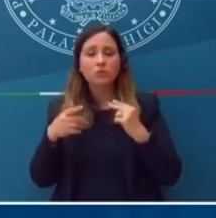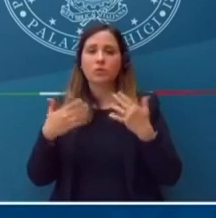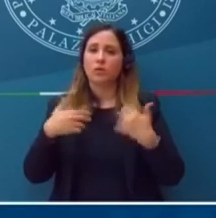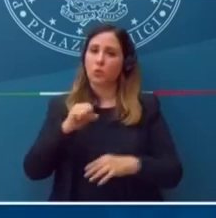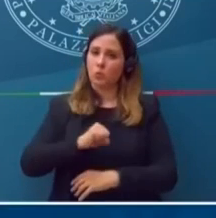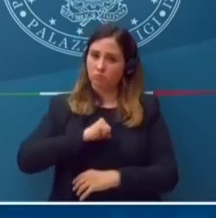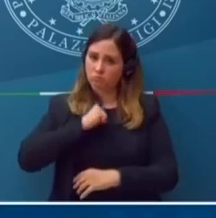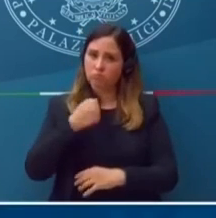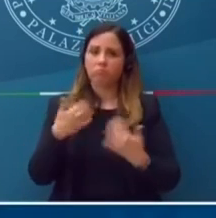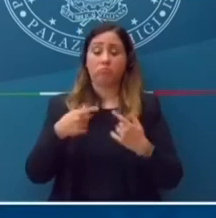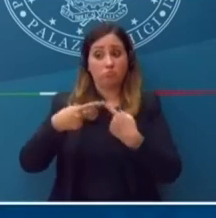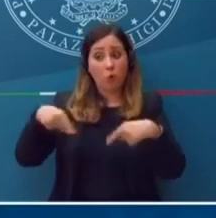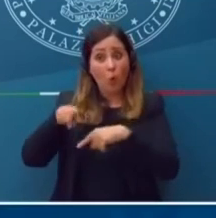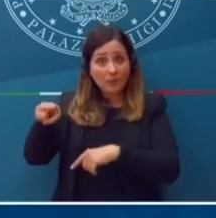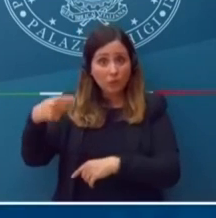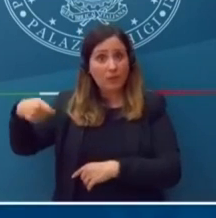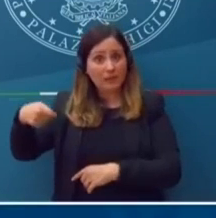Leyen ha dovuto subire.